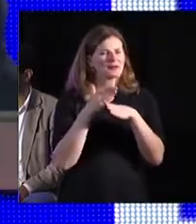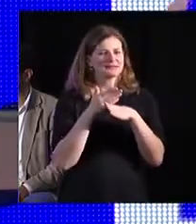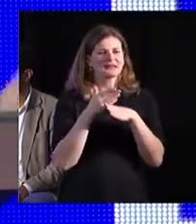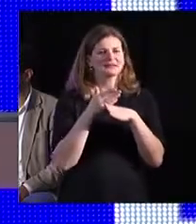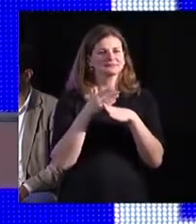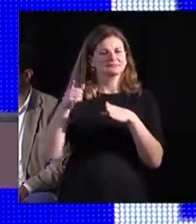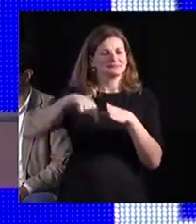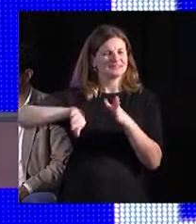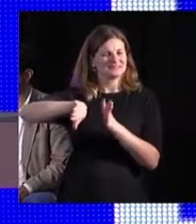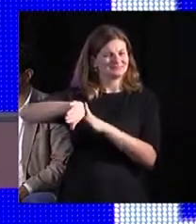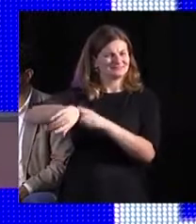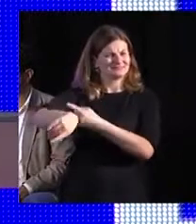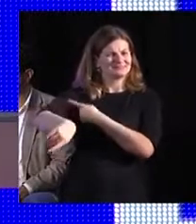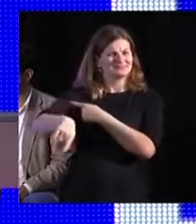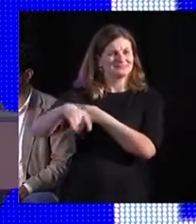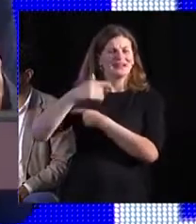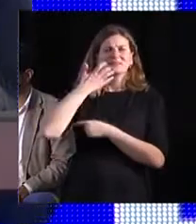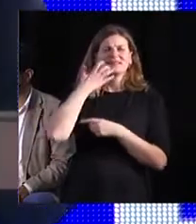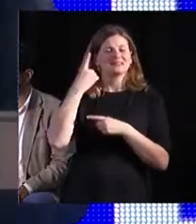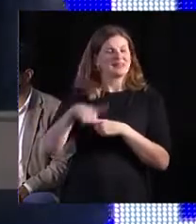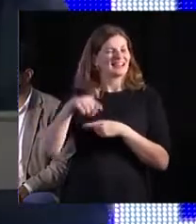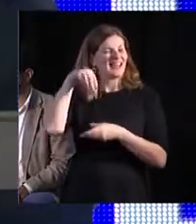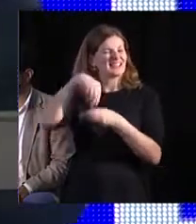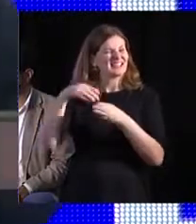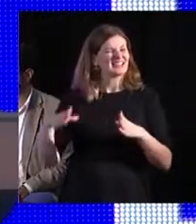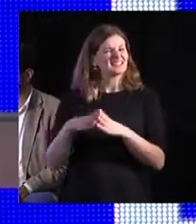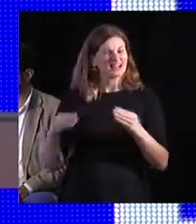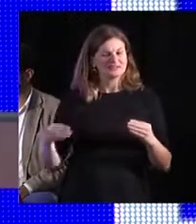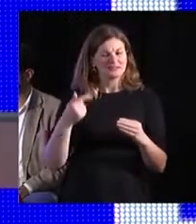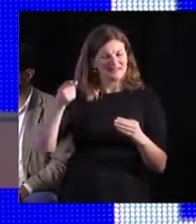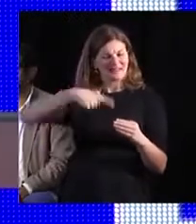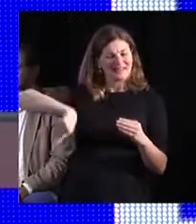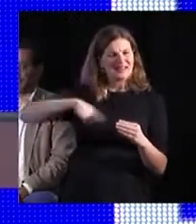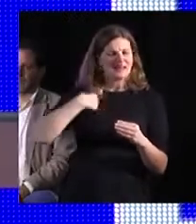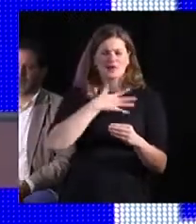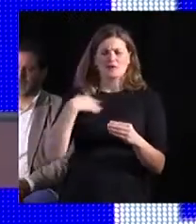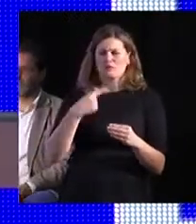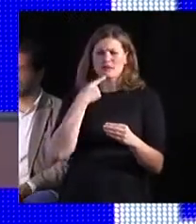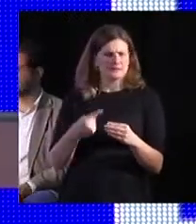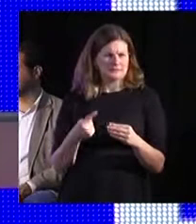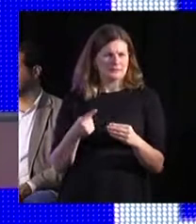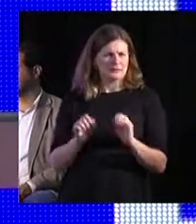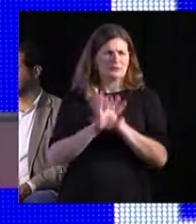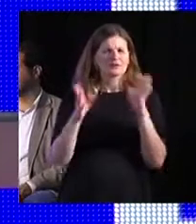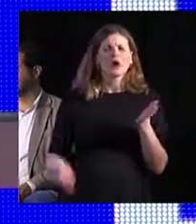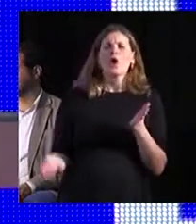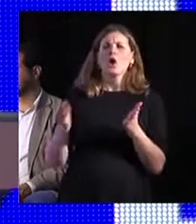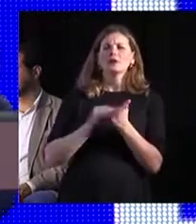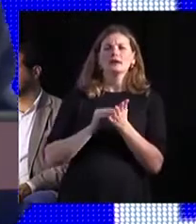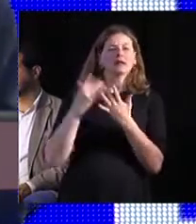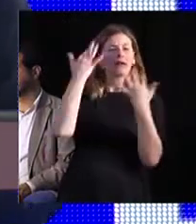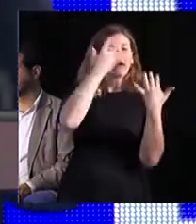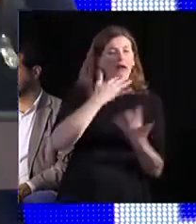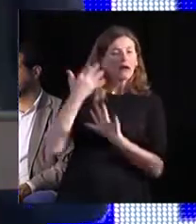que governen ja Andalusia. A ells els hi volem dir que no deixarem que ens torneu a gelar el